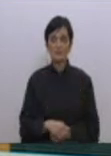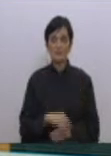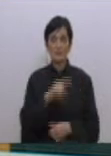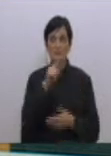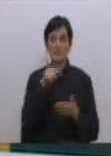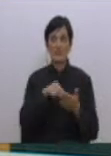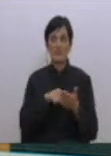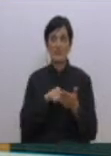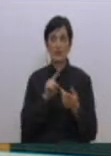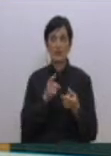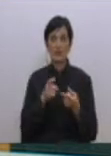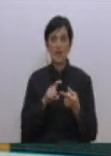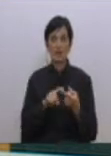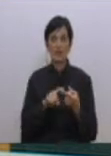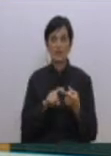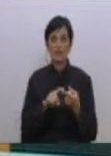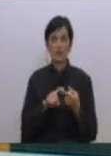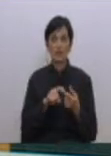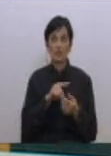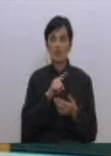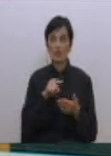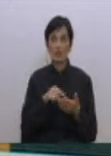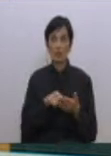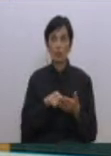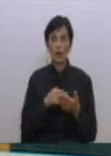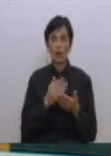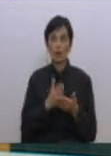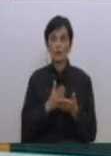კითხვის შეეხება კითხვები არ არის